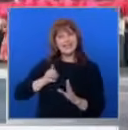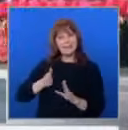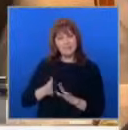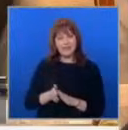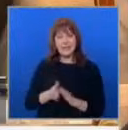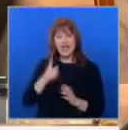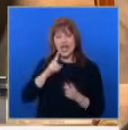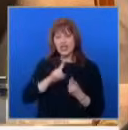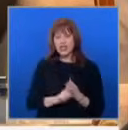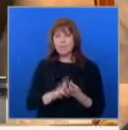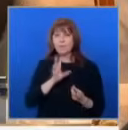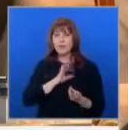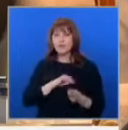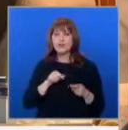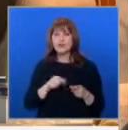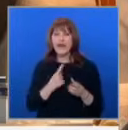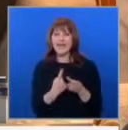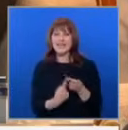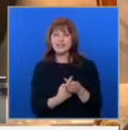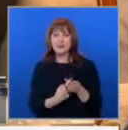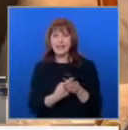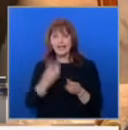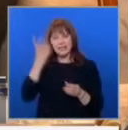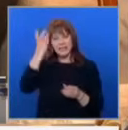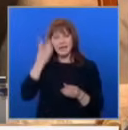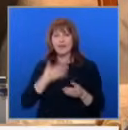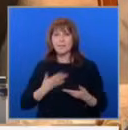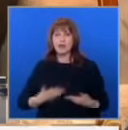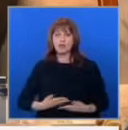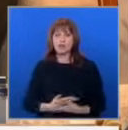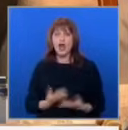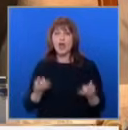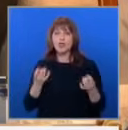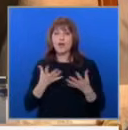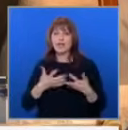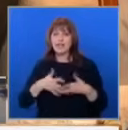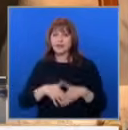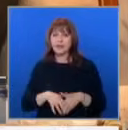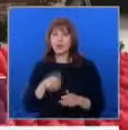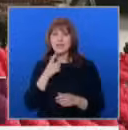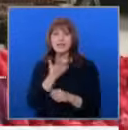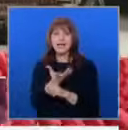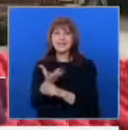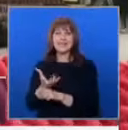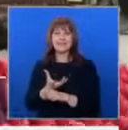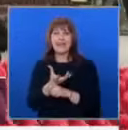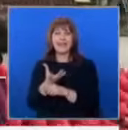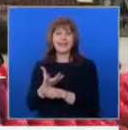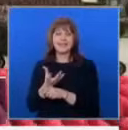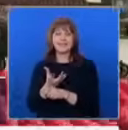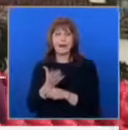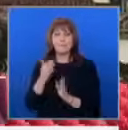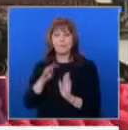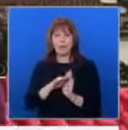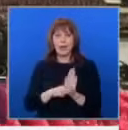Ун получи онова, от което изолираната му от санкции страна се нуждае най-много – нови технологии за сателитната и програма и храни.